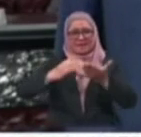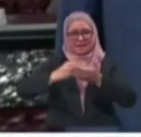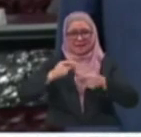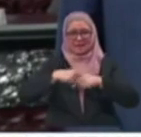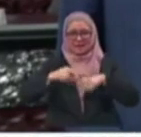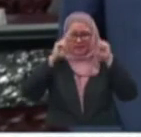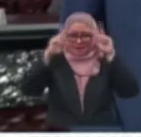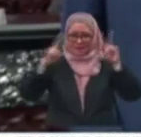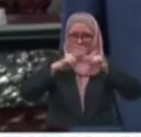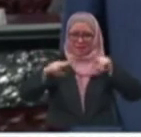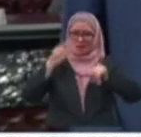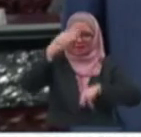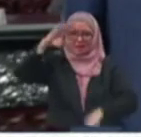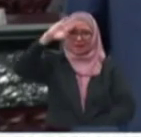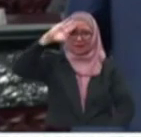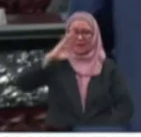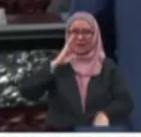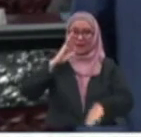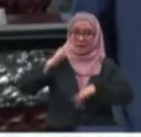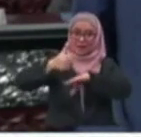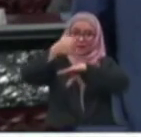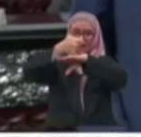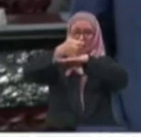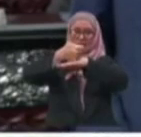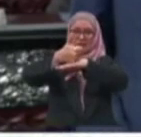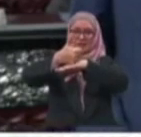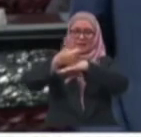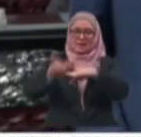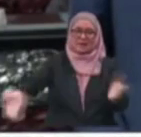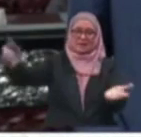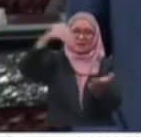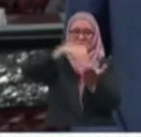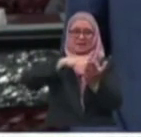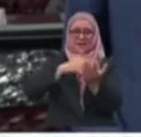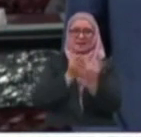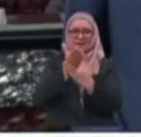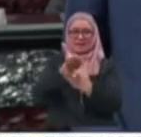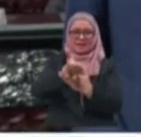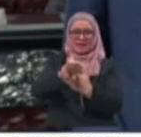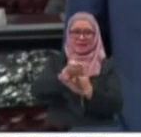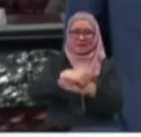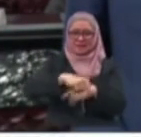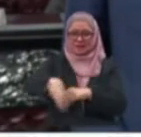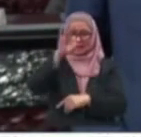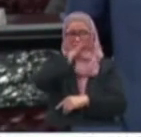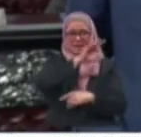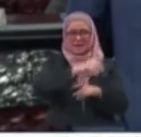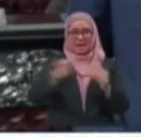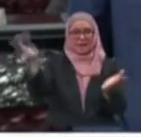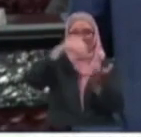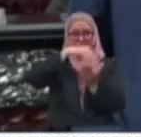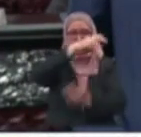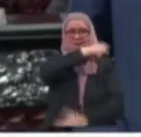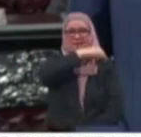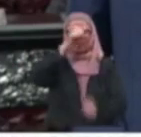akan diwujudkan semula melalui penugasan semula pegawai di setiap kementerian dan Ed